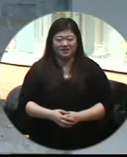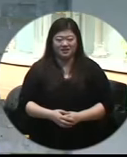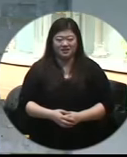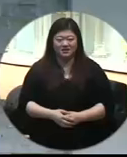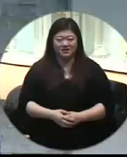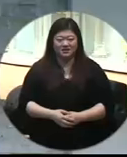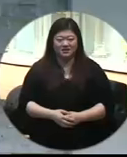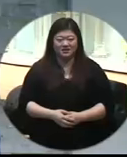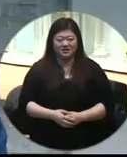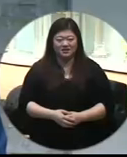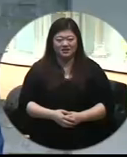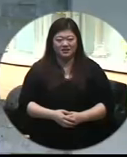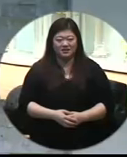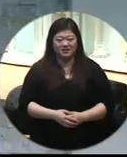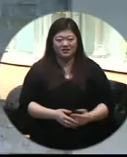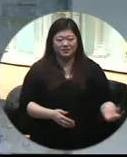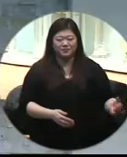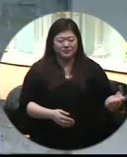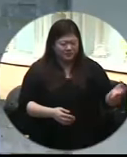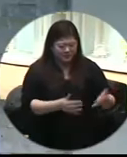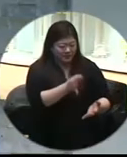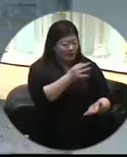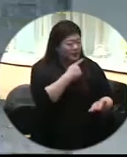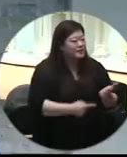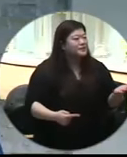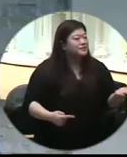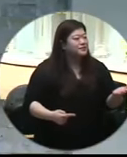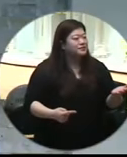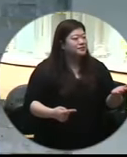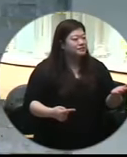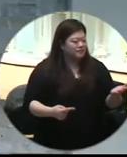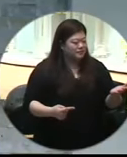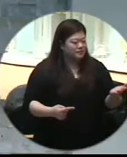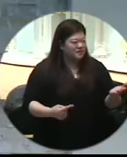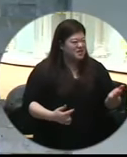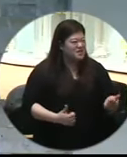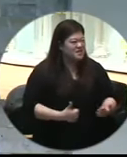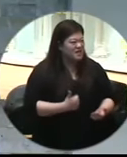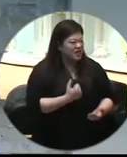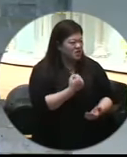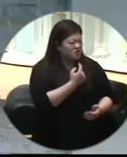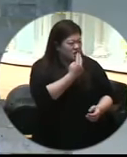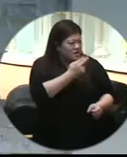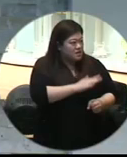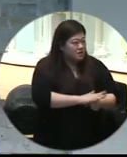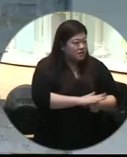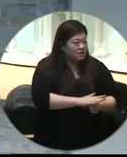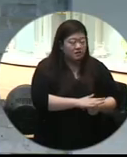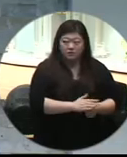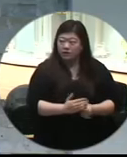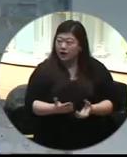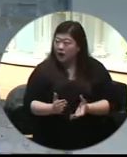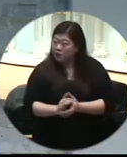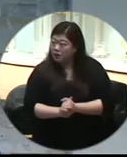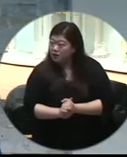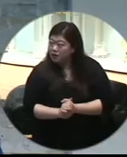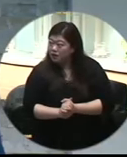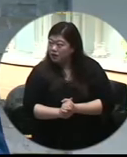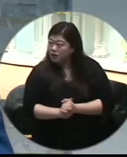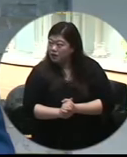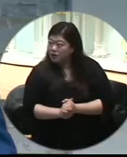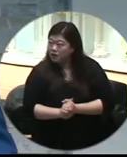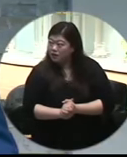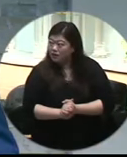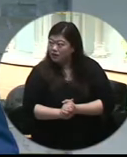그까지 있다 없어 이 물질 몇 푼 때문에 그렇게 억울해 분노가 납니까? 아멘. 여러분.